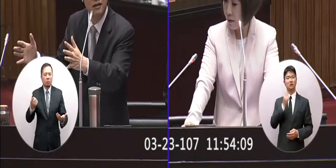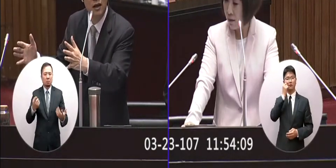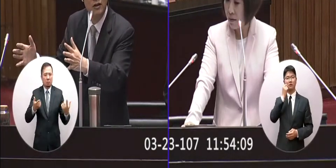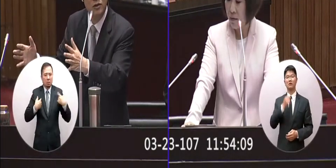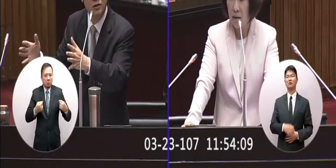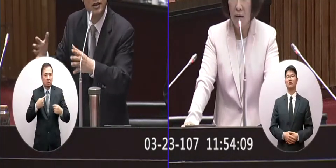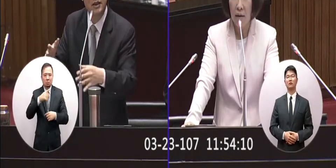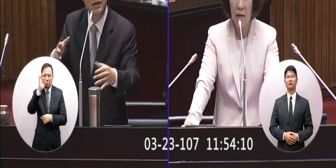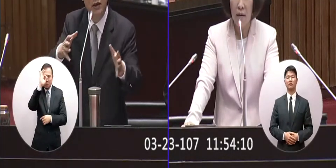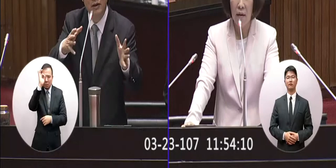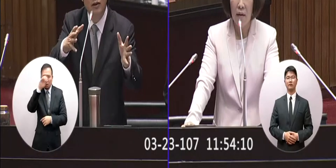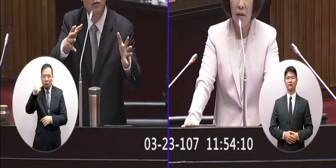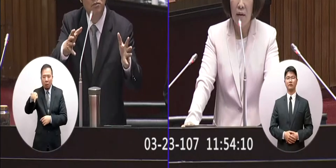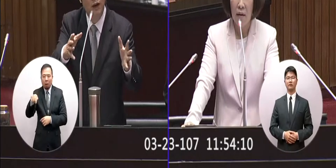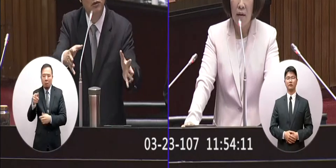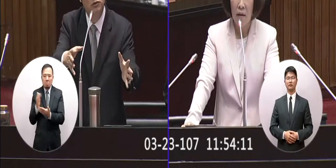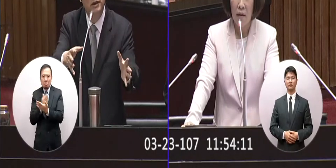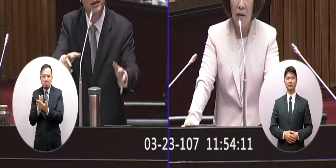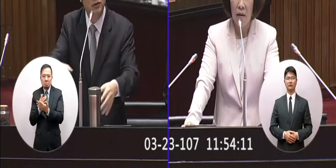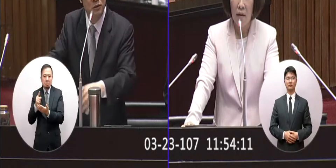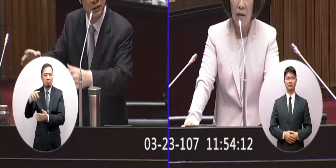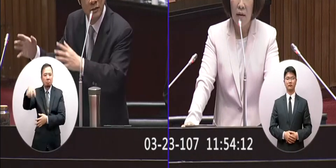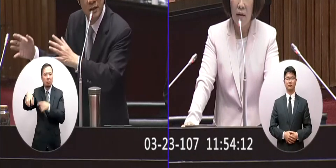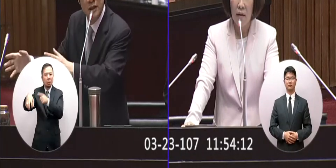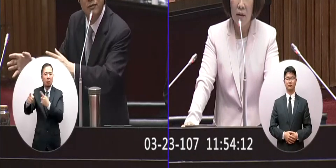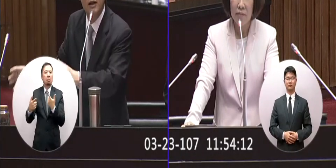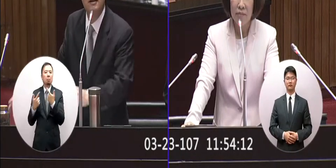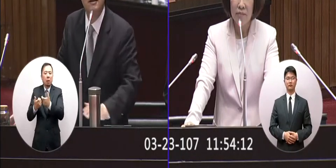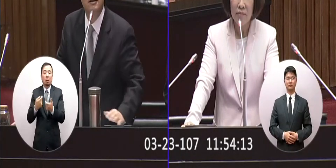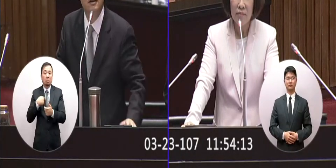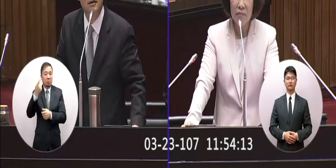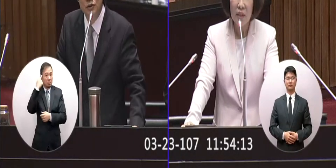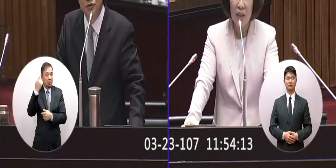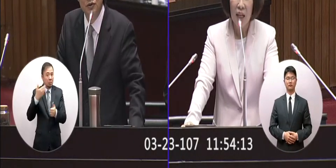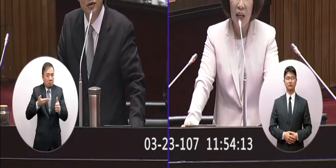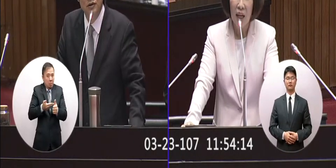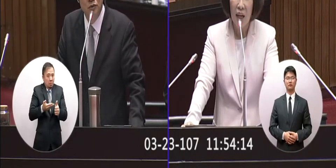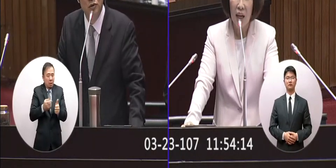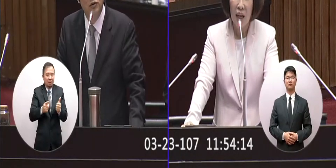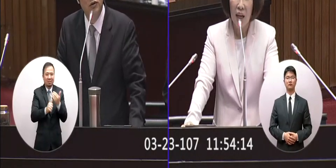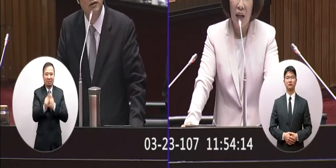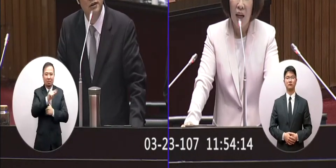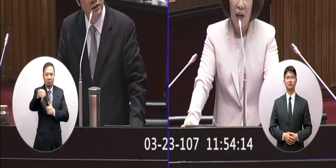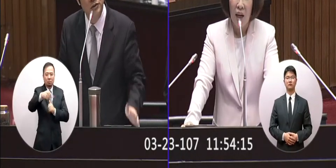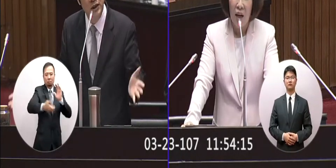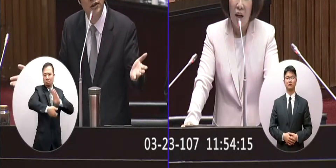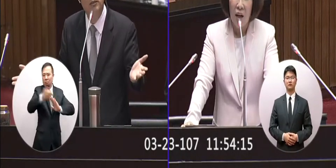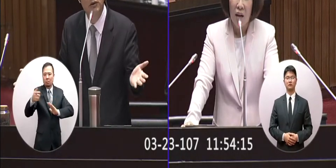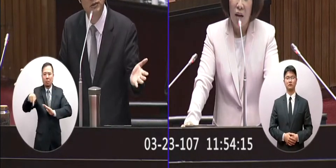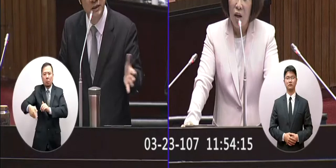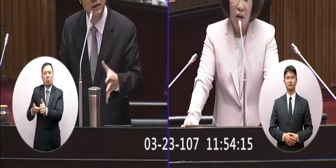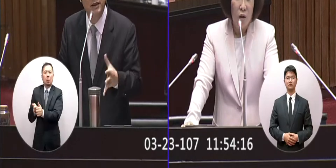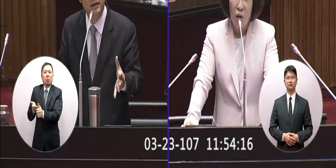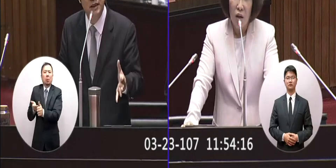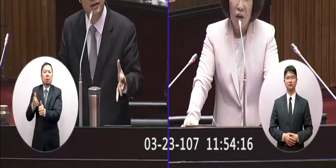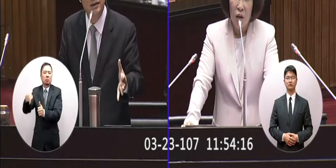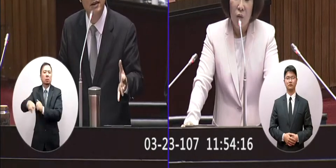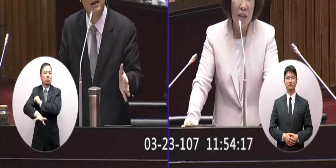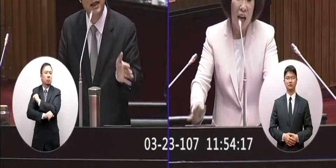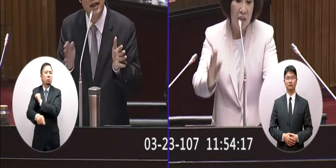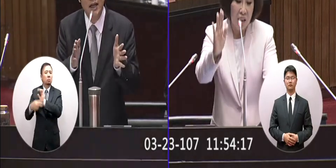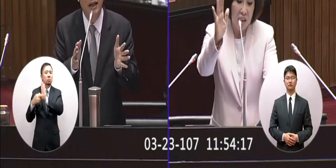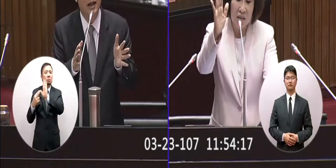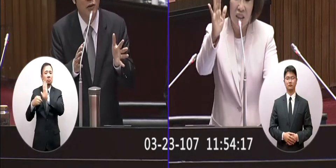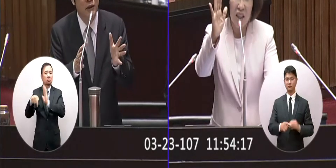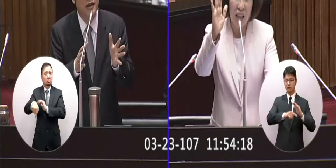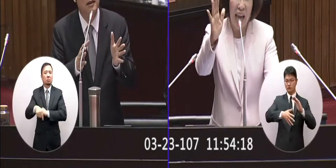方，重新要让我们保护的生物到这个地方继续存活，这个就是异地保护的基本的解释。